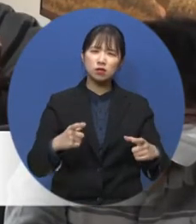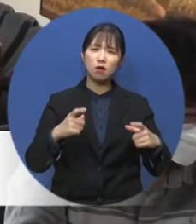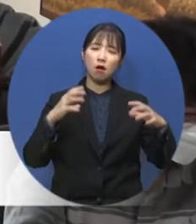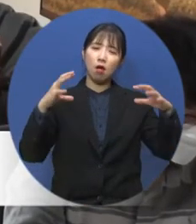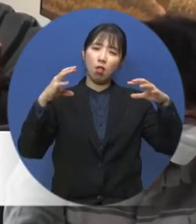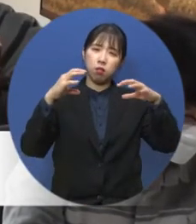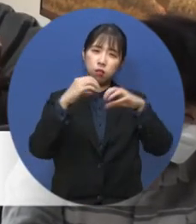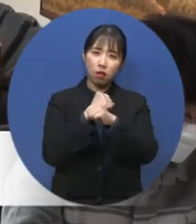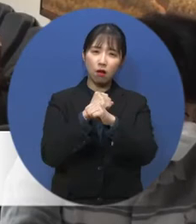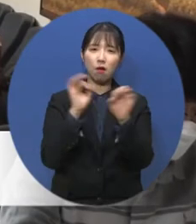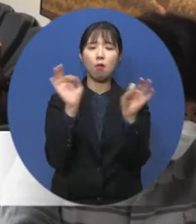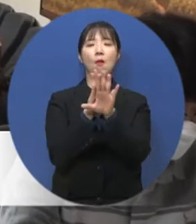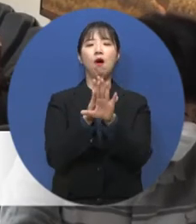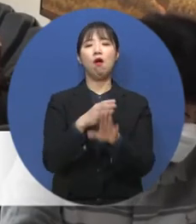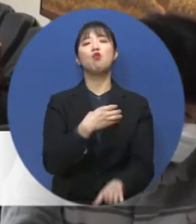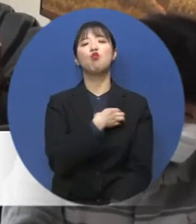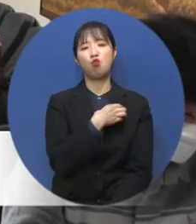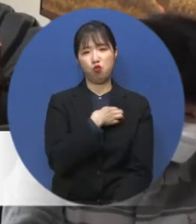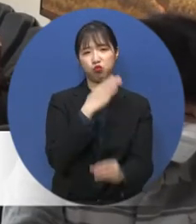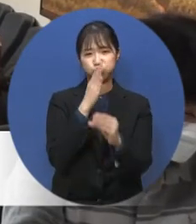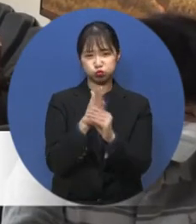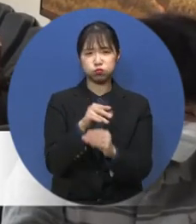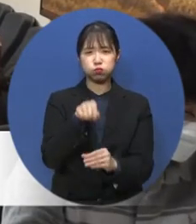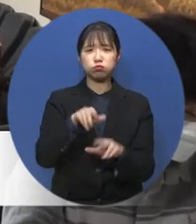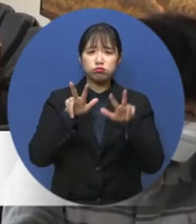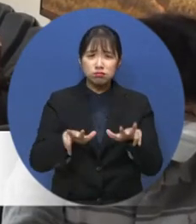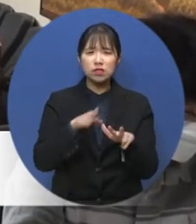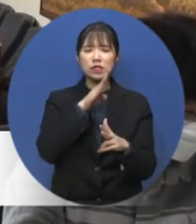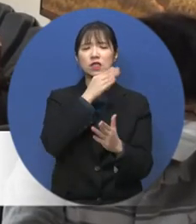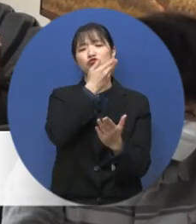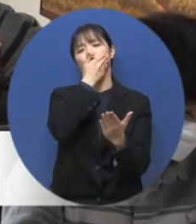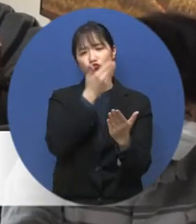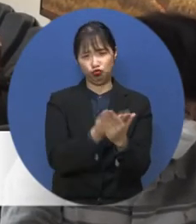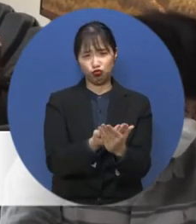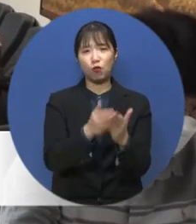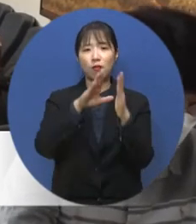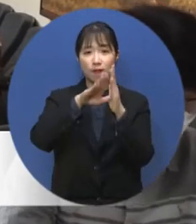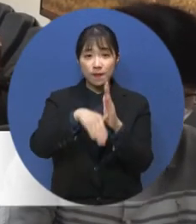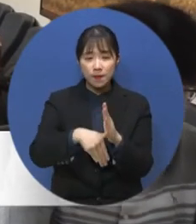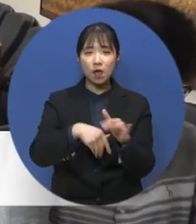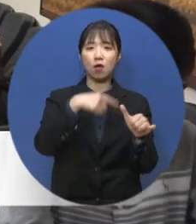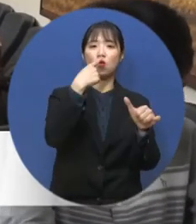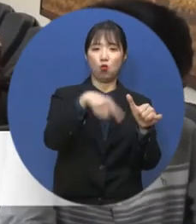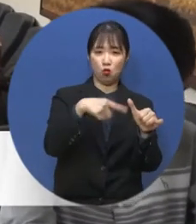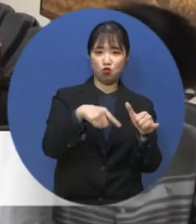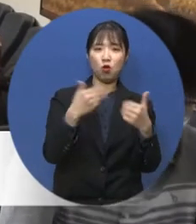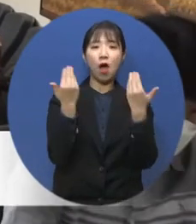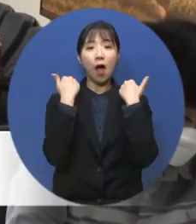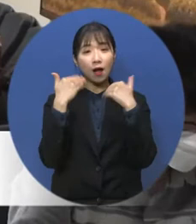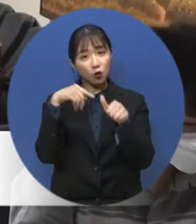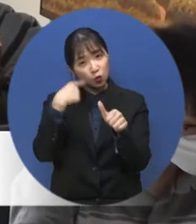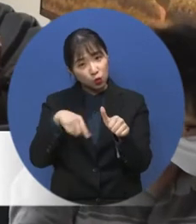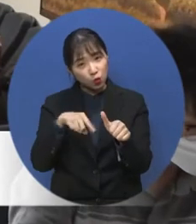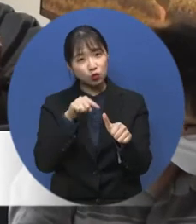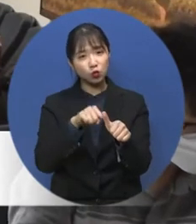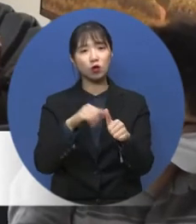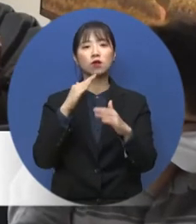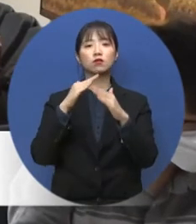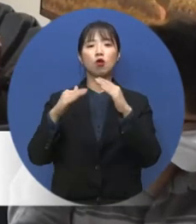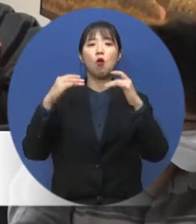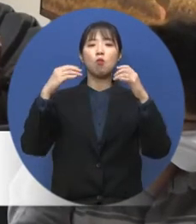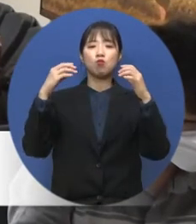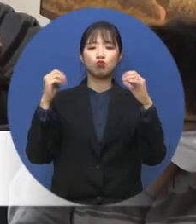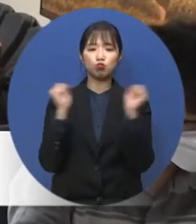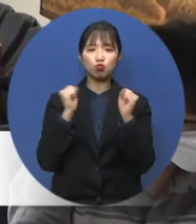과제에 놓여 있습니다. 이런 중차대한 시기에 이제 교육도 또 학교 교육도 전북의